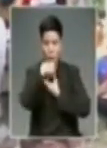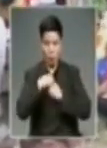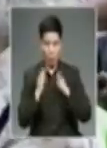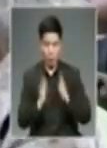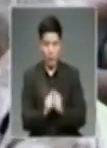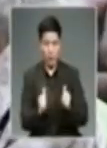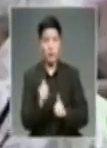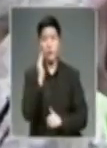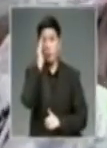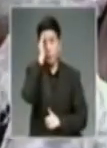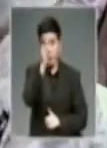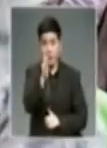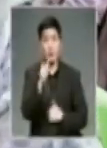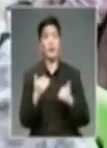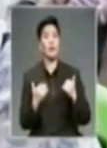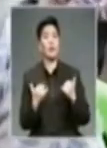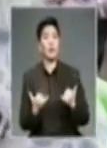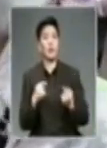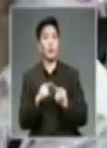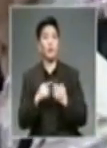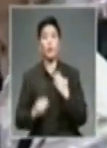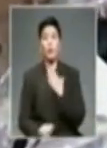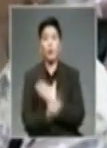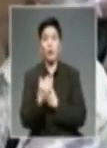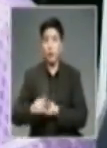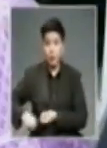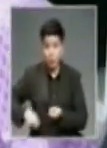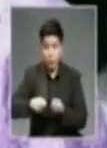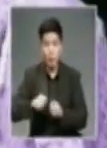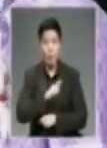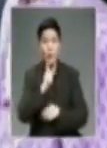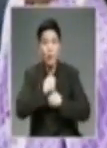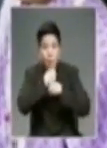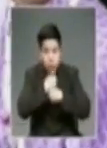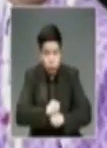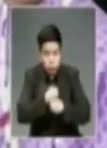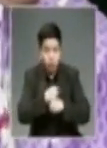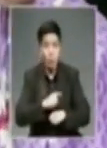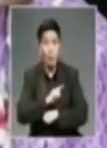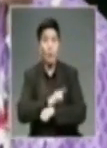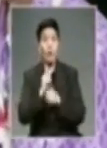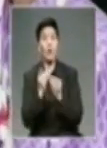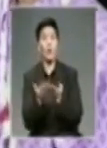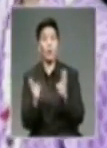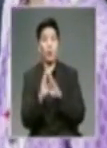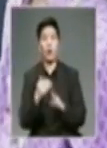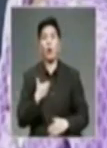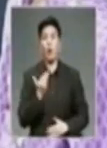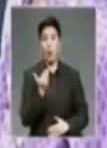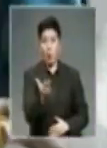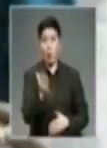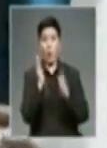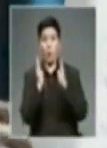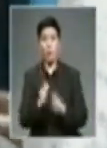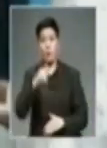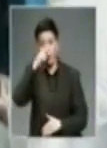คตดังนั้นในโอกาสเทศกาลสงกรานต์วันผู้สูงอายุและวันครอบครัวนี้ผมขอให้พี่น้องประชาชนทุก